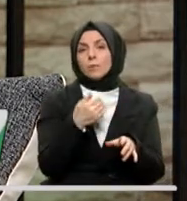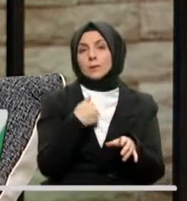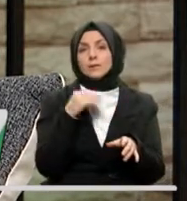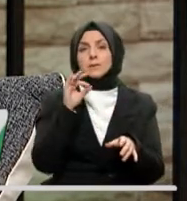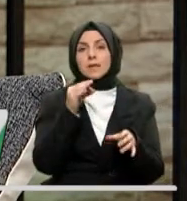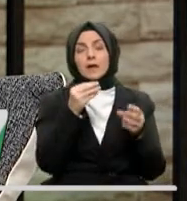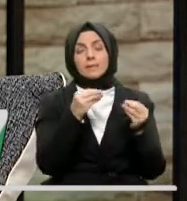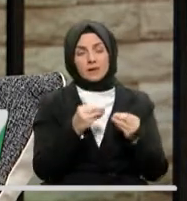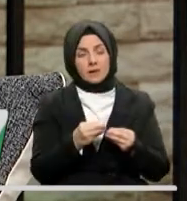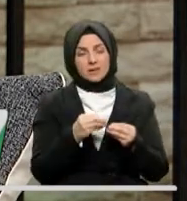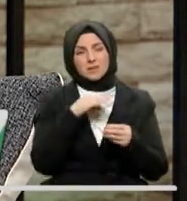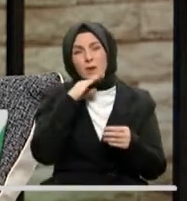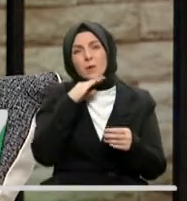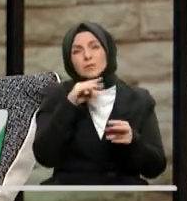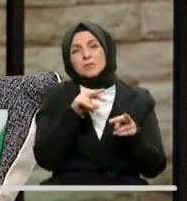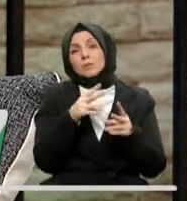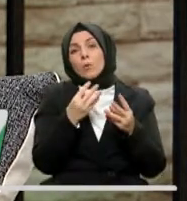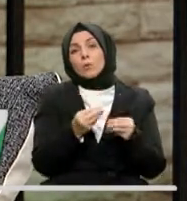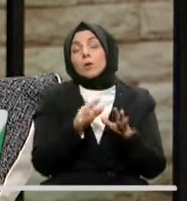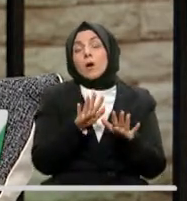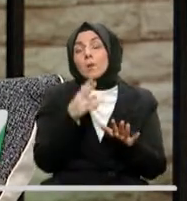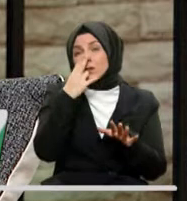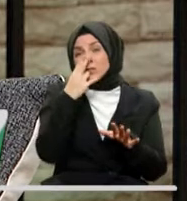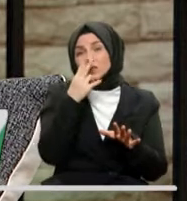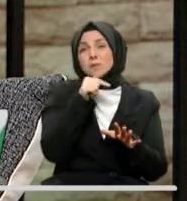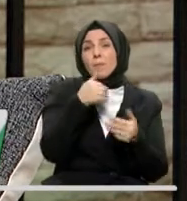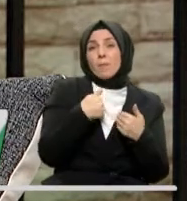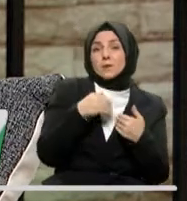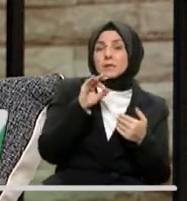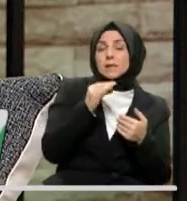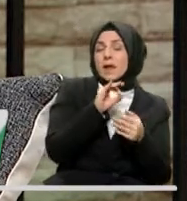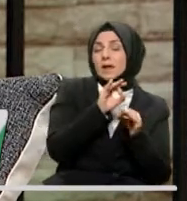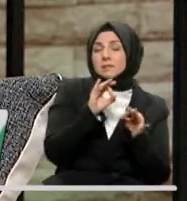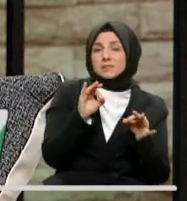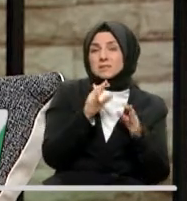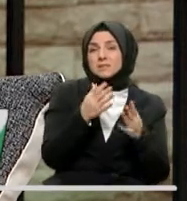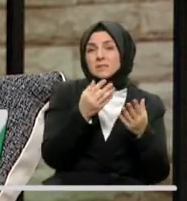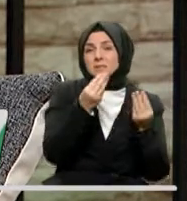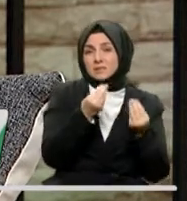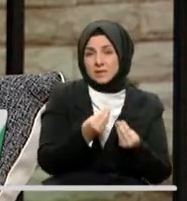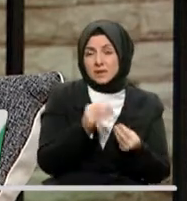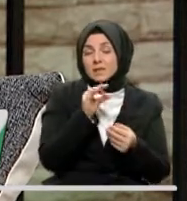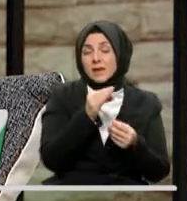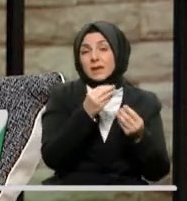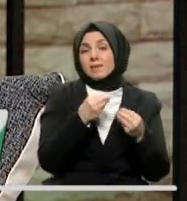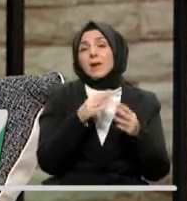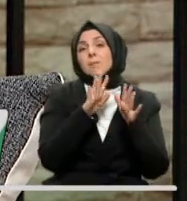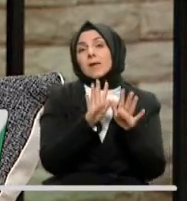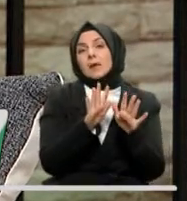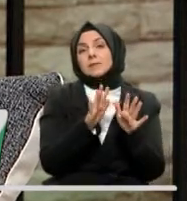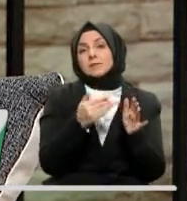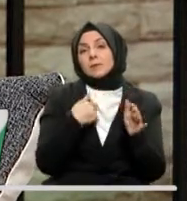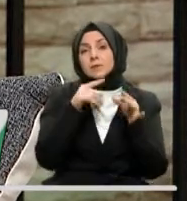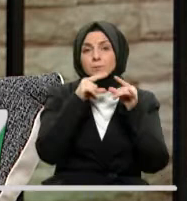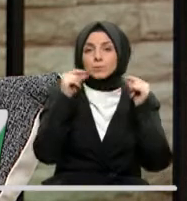kötülük yapan Bana kendini değersiz hissettiren kişi Çocukluğumda tanıdığım Aşina olduğum kişi ben o yüzden onun peşinden gideceğim gibi